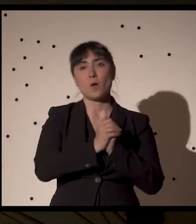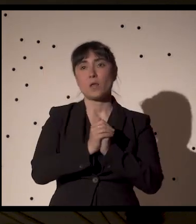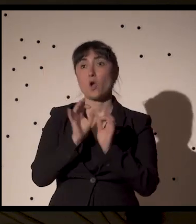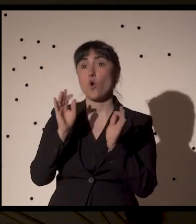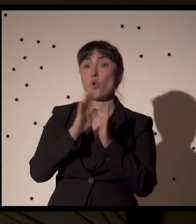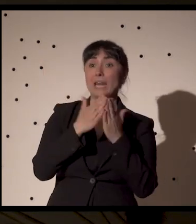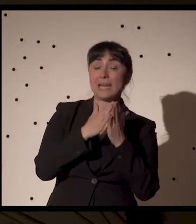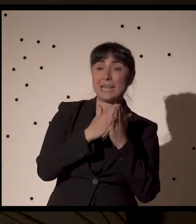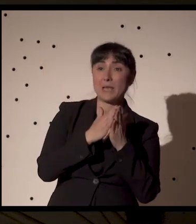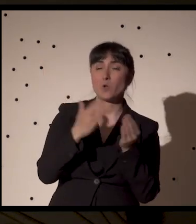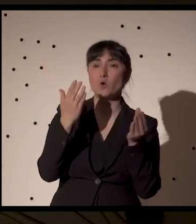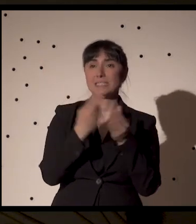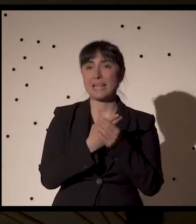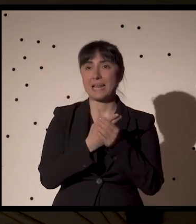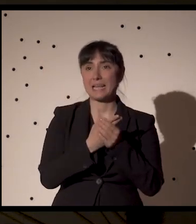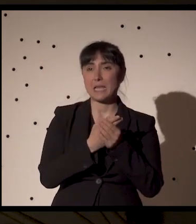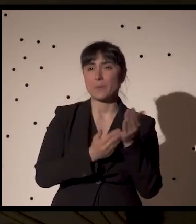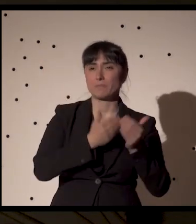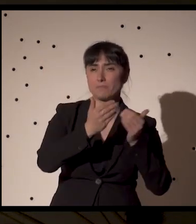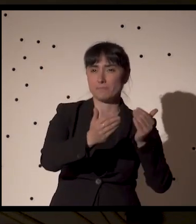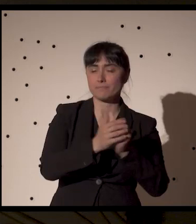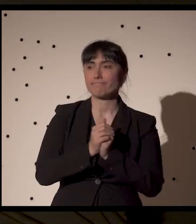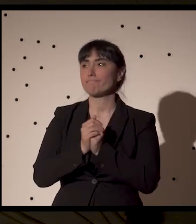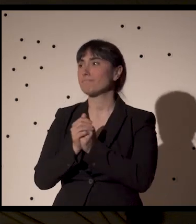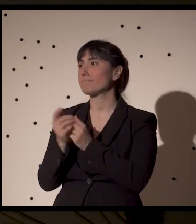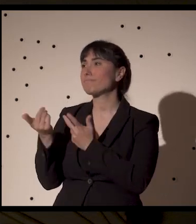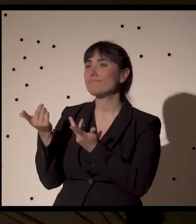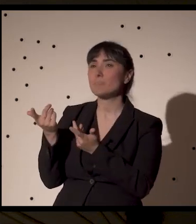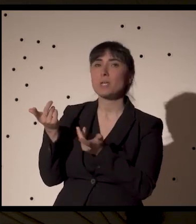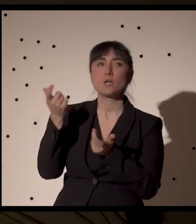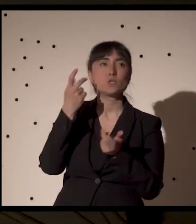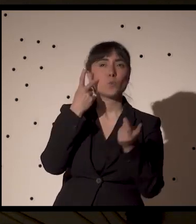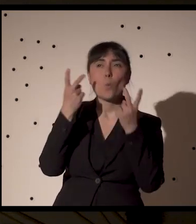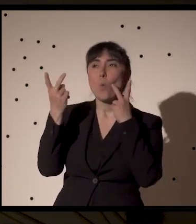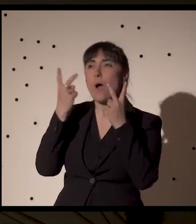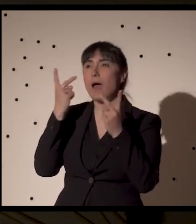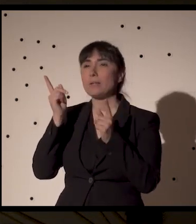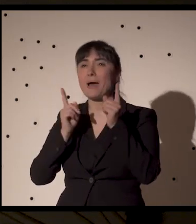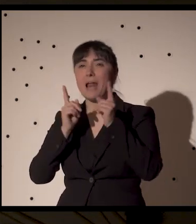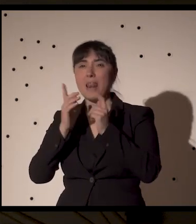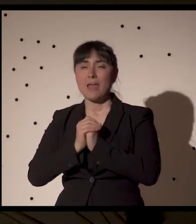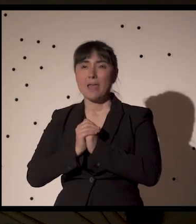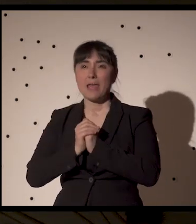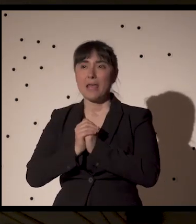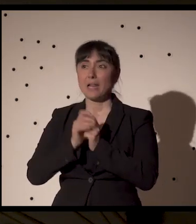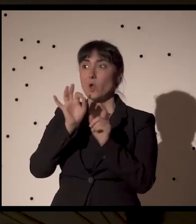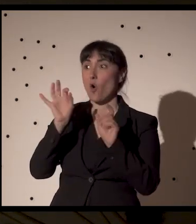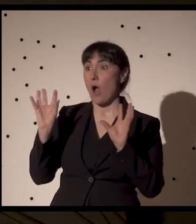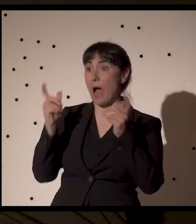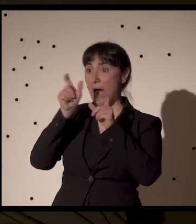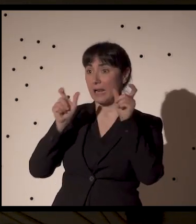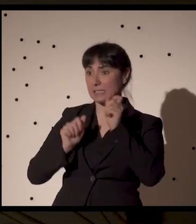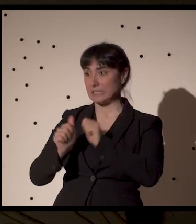le rassegne cinematografiche di sguardi paralleli gli Atelier del teatro en platea gli incontri con gli artisti